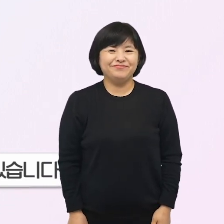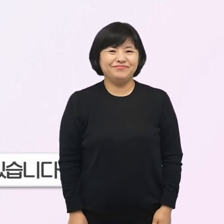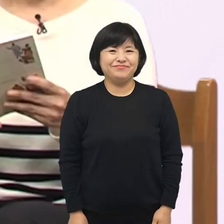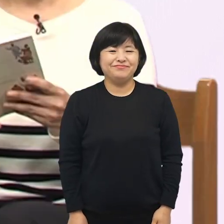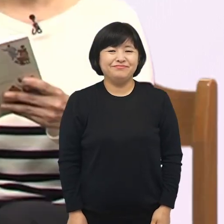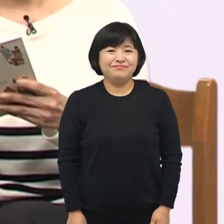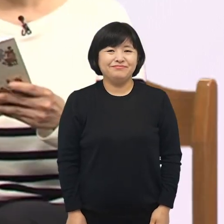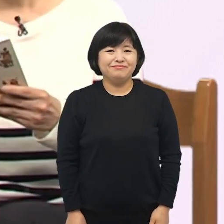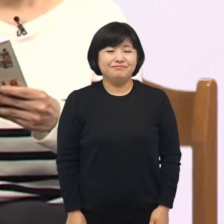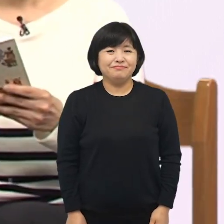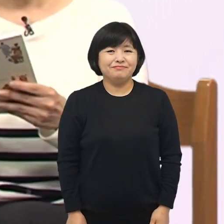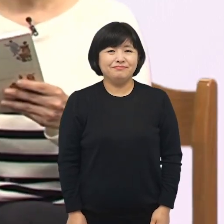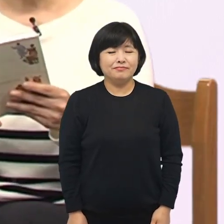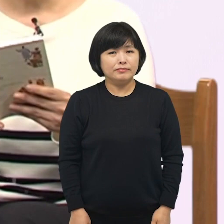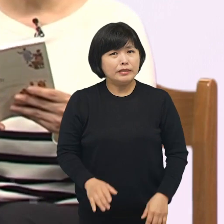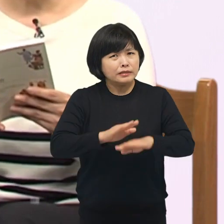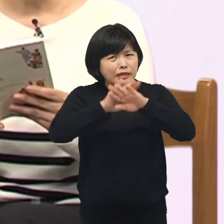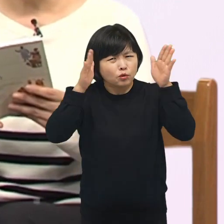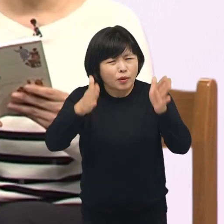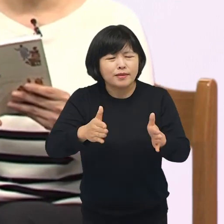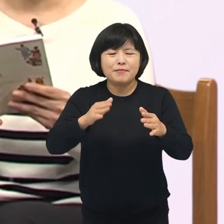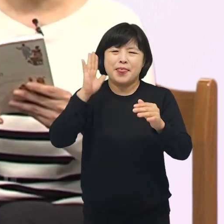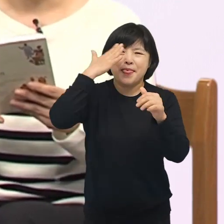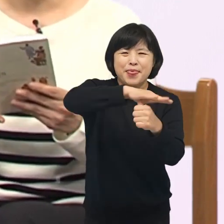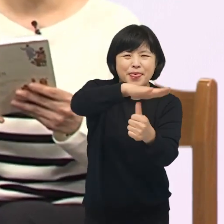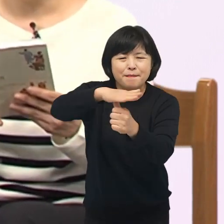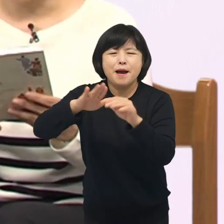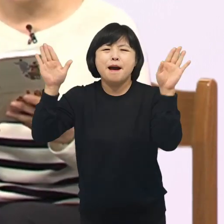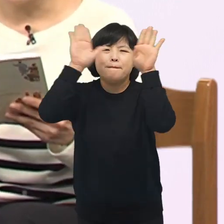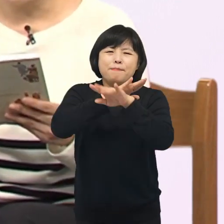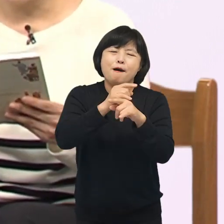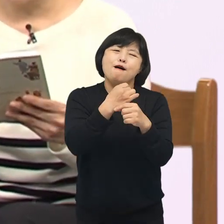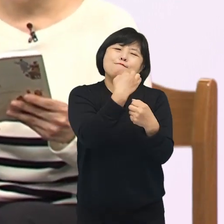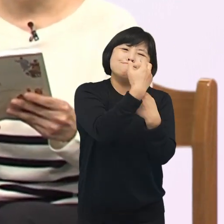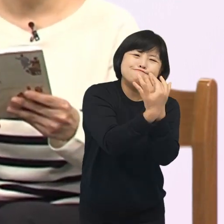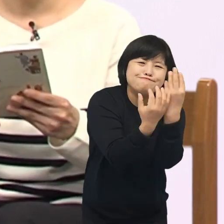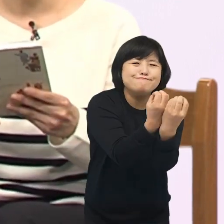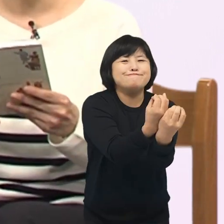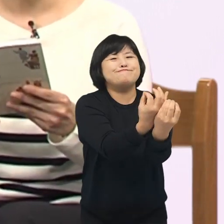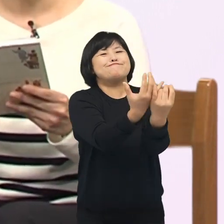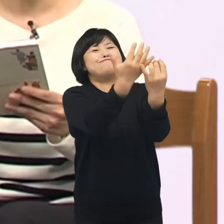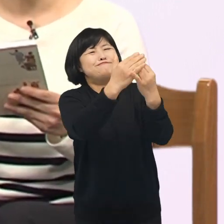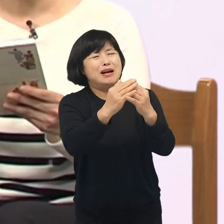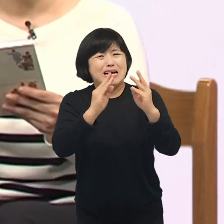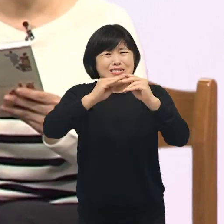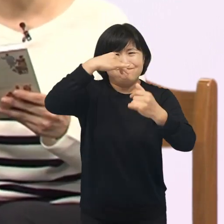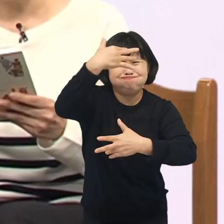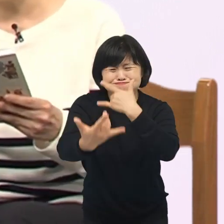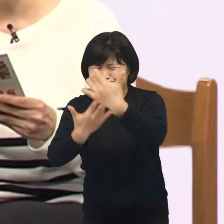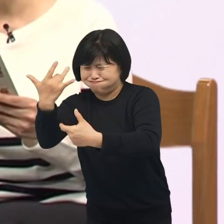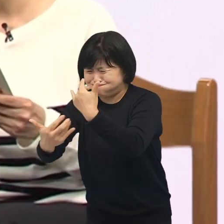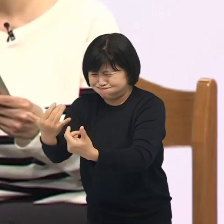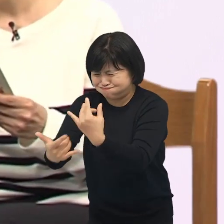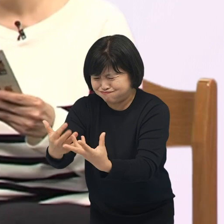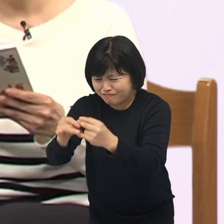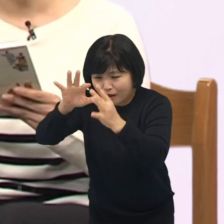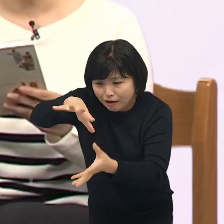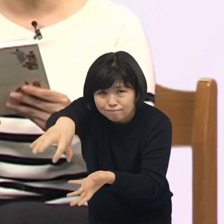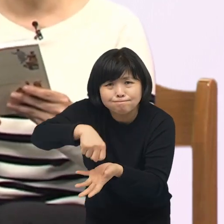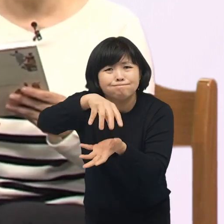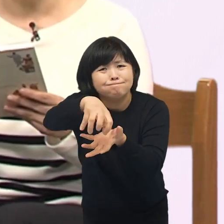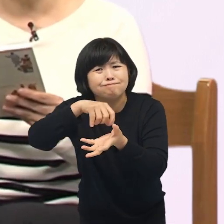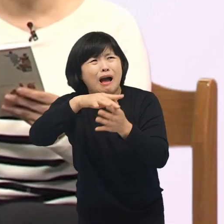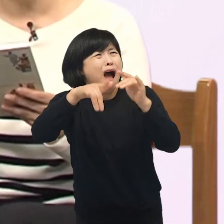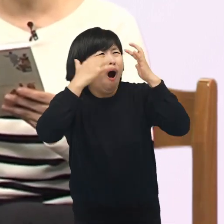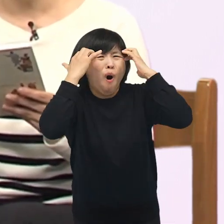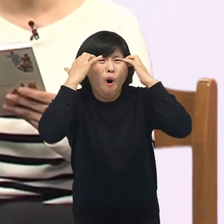있습니다. 낮 동안 소년들은 밤에 불을 밝히고 집안을 덮일 땔감을 주었으며